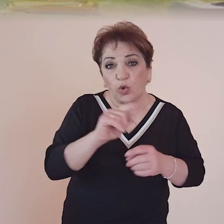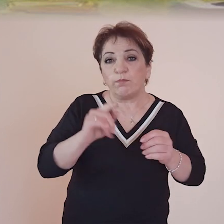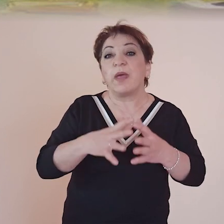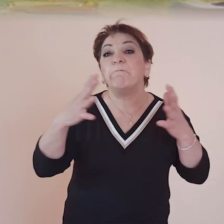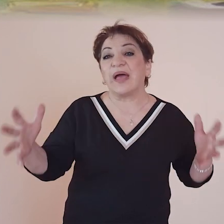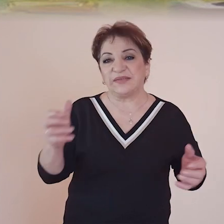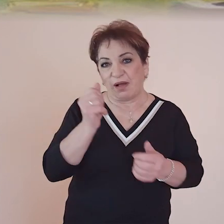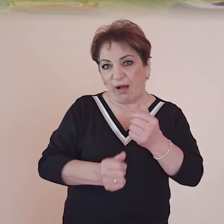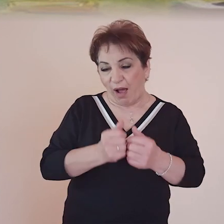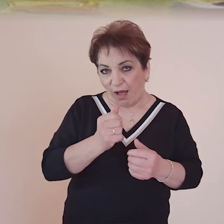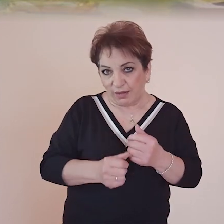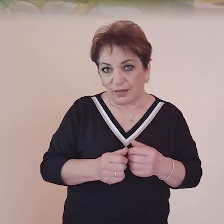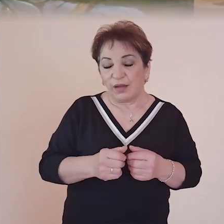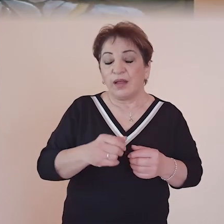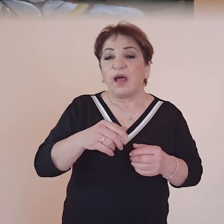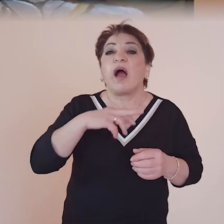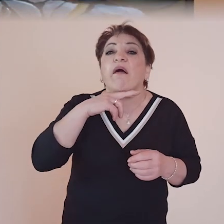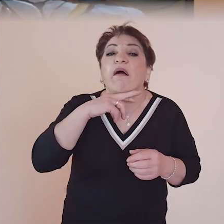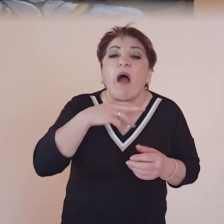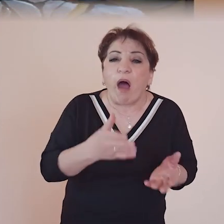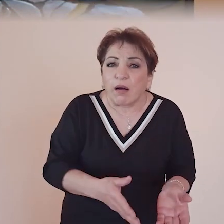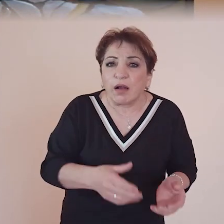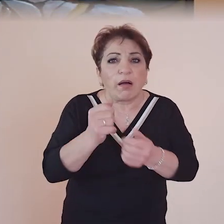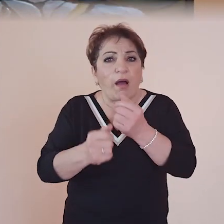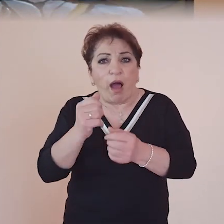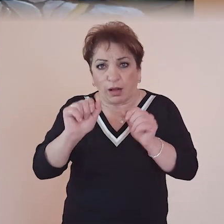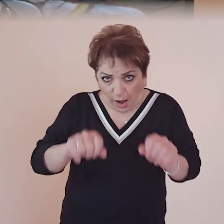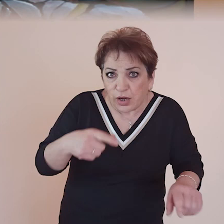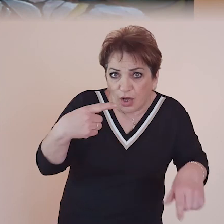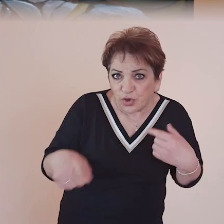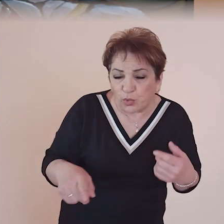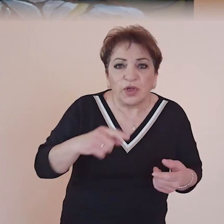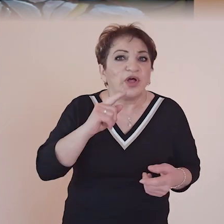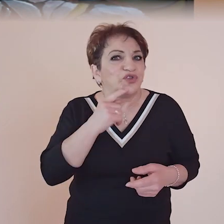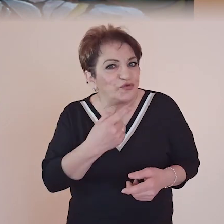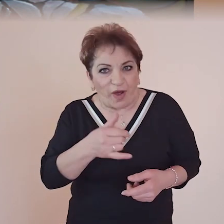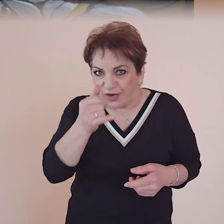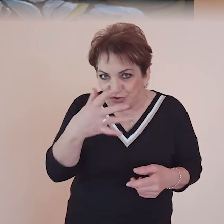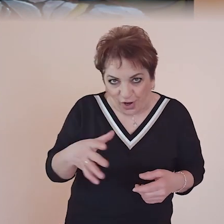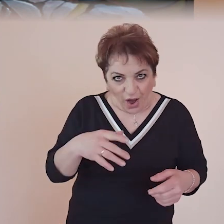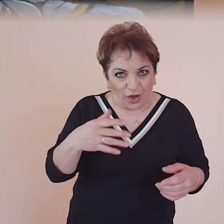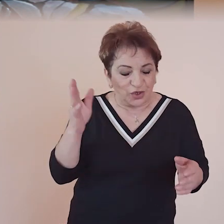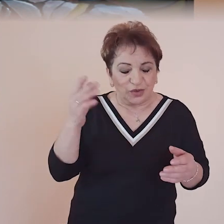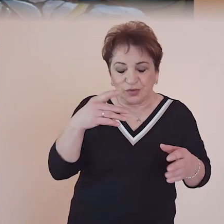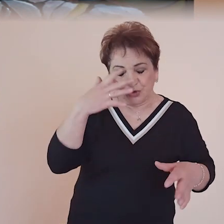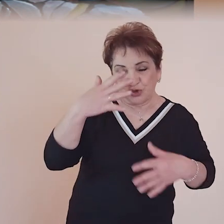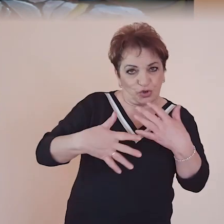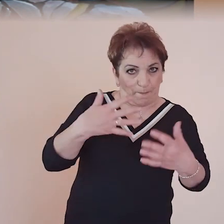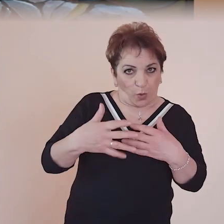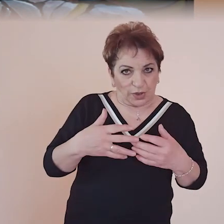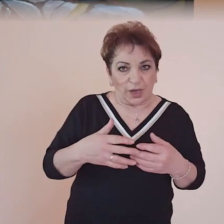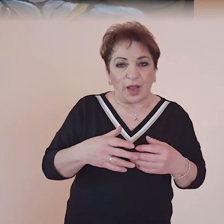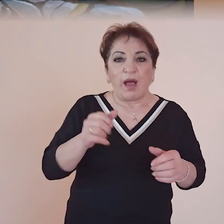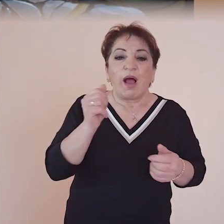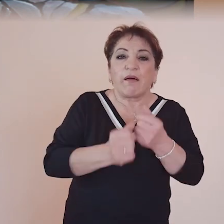Հովիվնիրոք շպոթել է գարն ու կարը։ Իհարկե դժվար է շպոթել, չէ որ կարը կանգուն է,